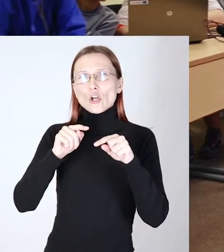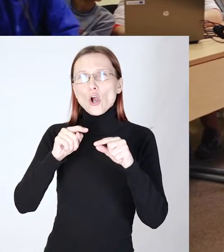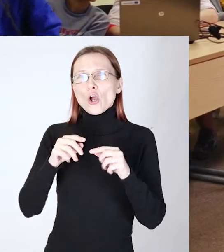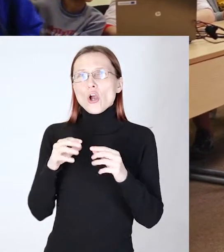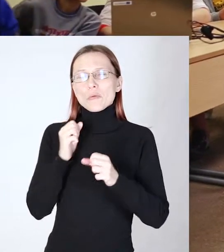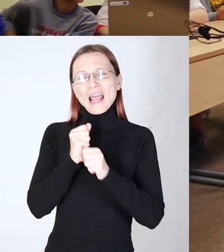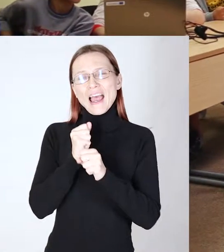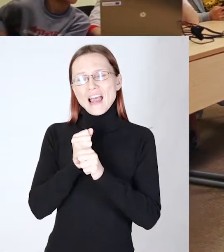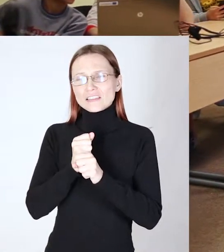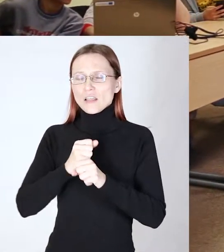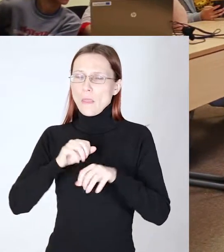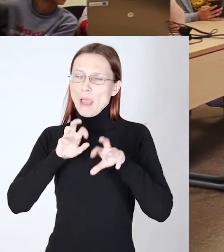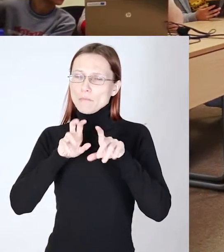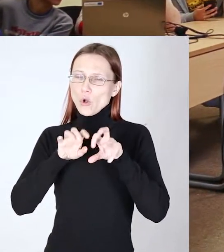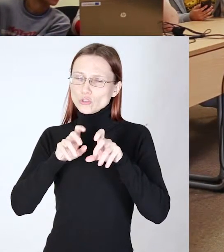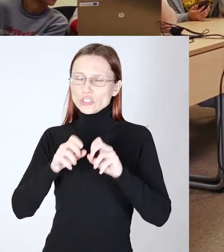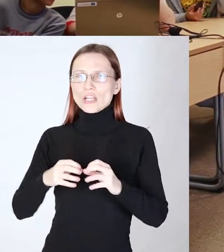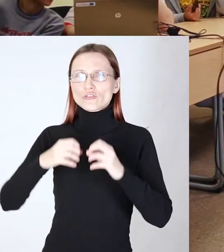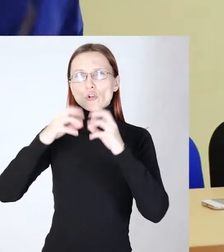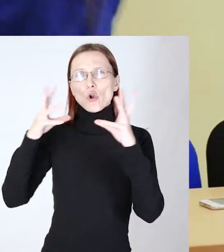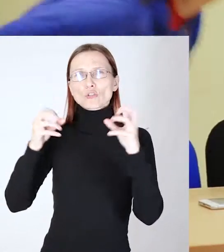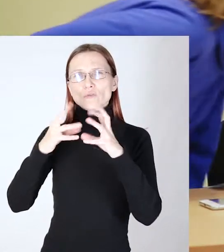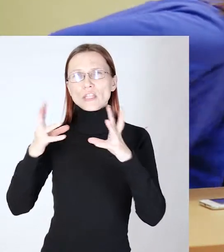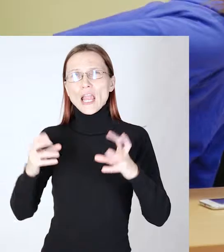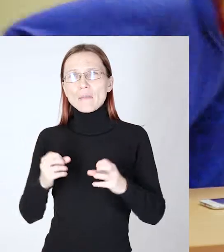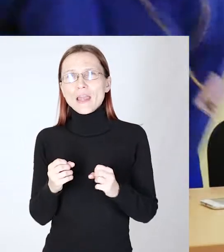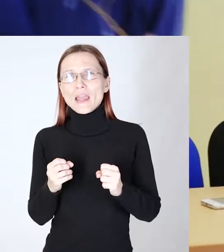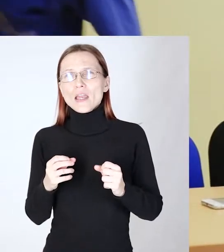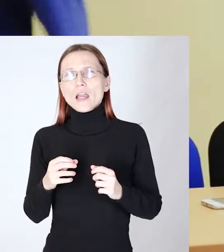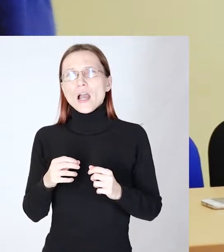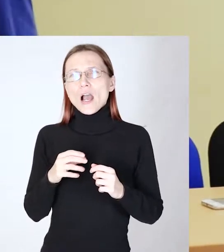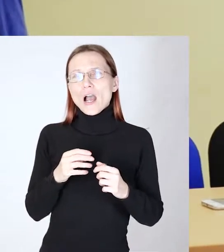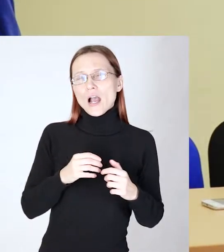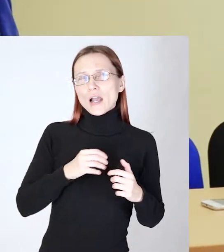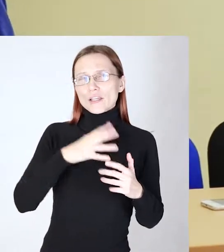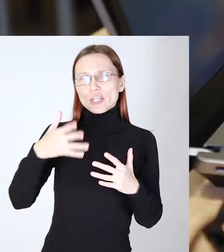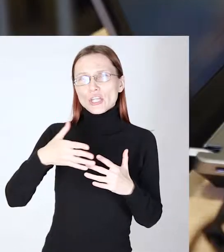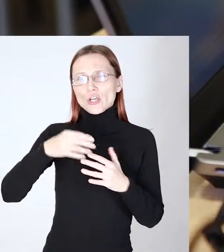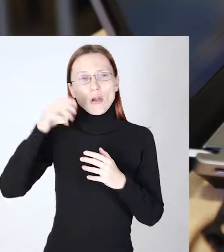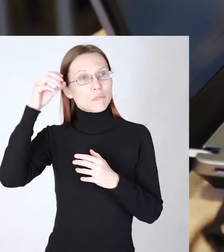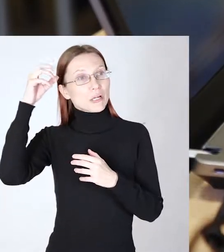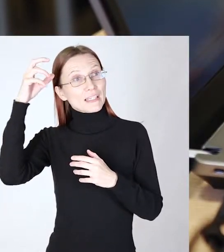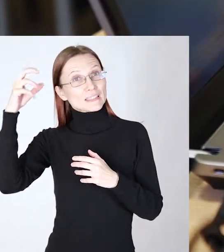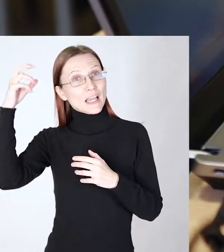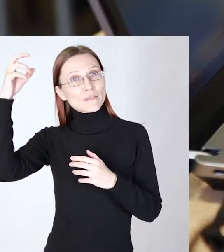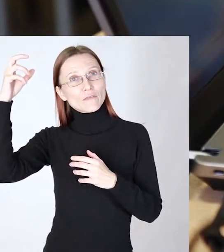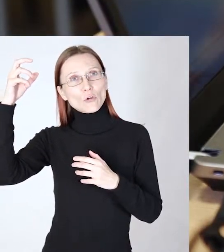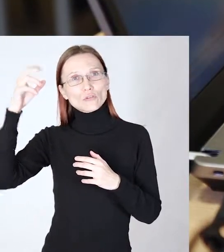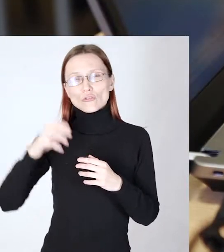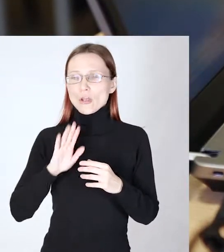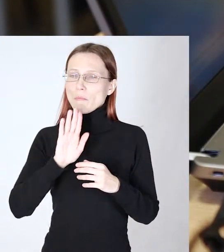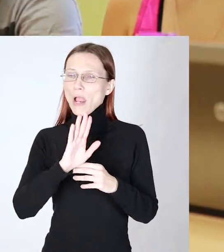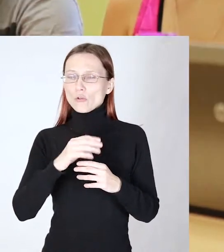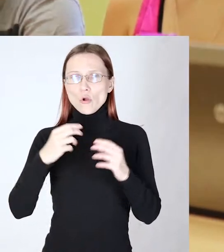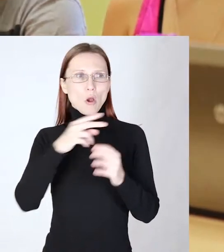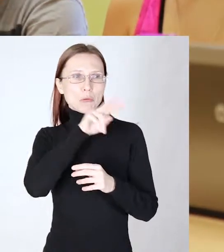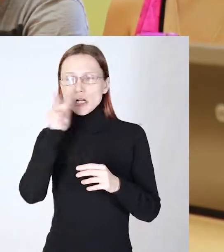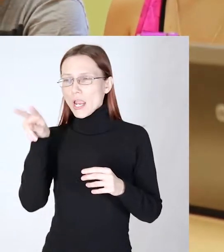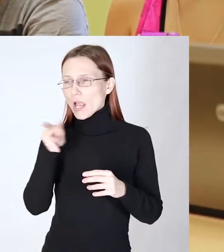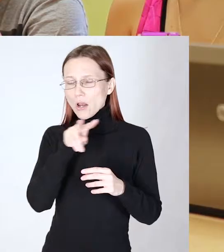pracovníci s mládežou deti, ale takisto deti dokážu mnohé veci naučiť pracovníkov s mládežou, pretože majú oveľa väčší prehľad o súčasných